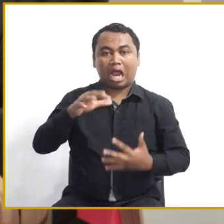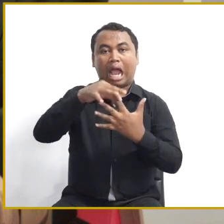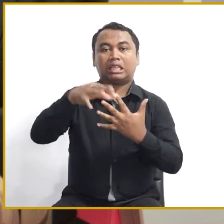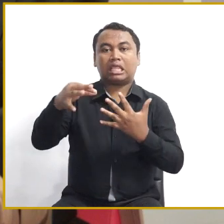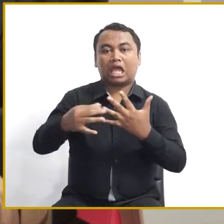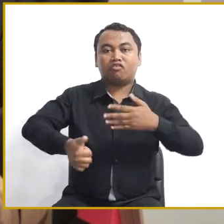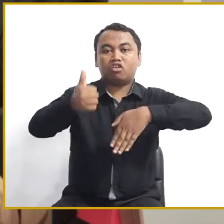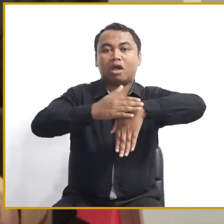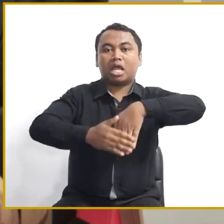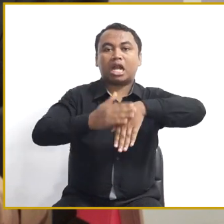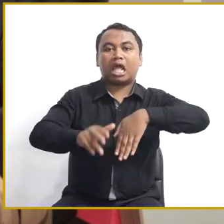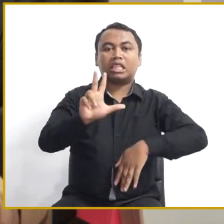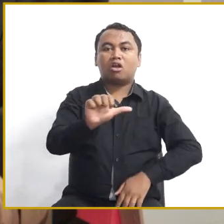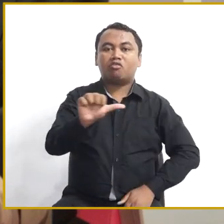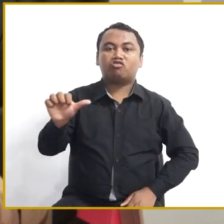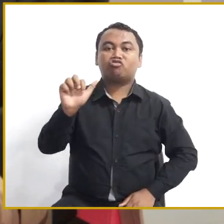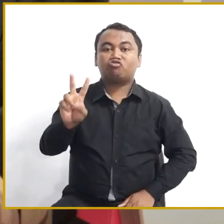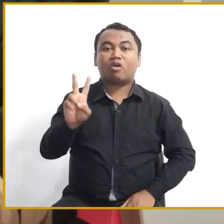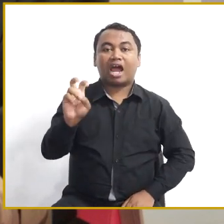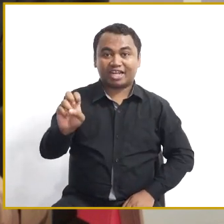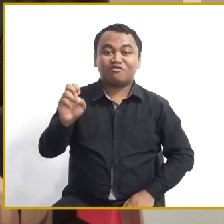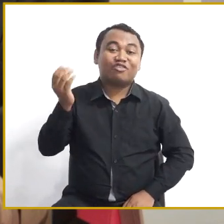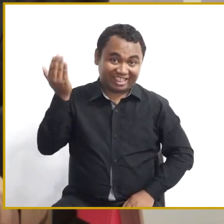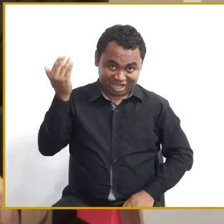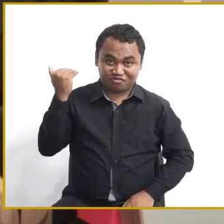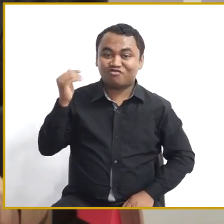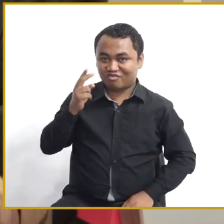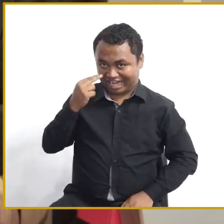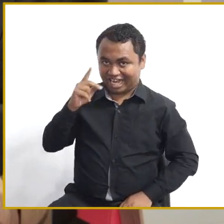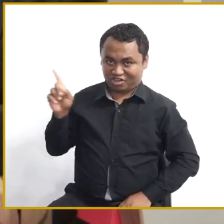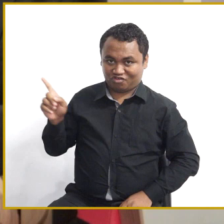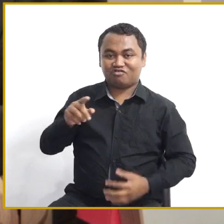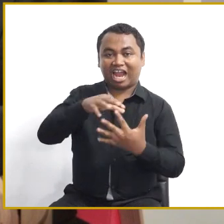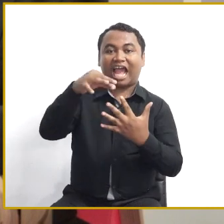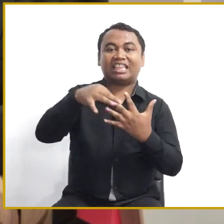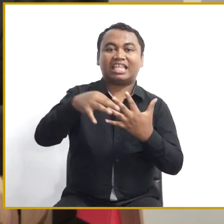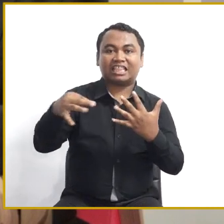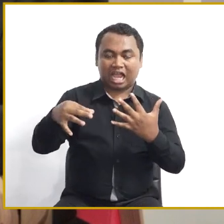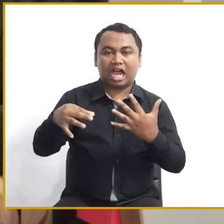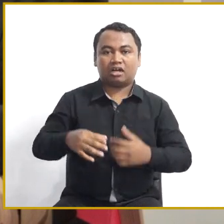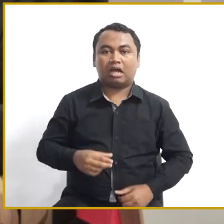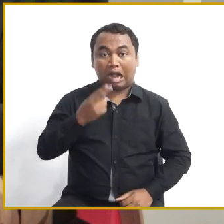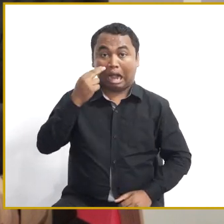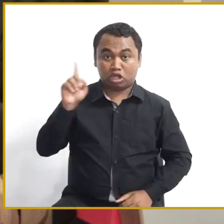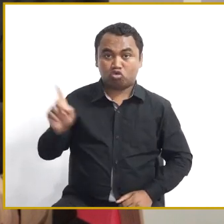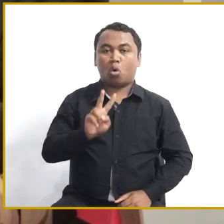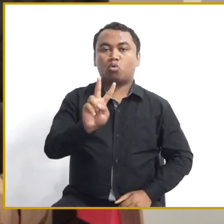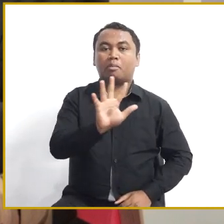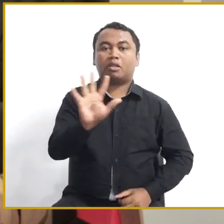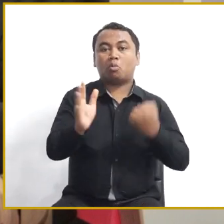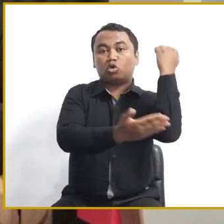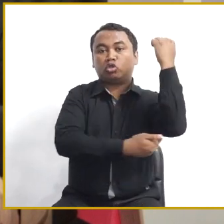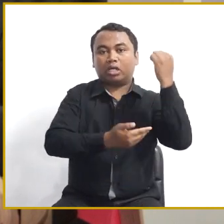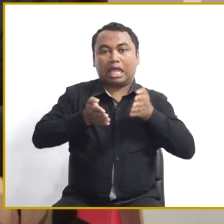2020 ampahafantarintsika ny mpanaraka ny fandarana amin'izao alina izao, ary fa izy dia 250 taona teraka